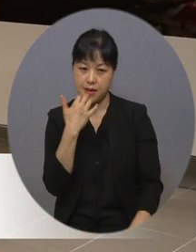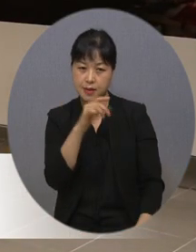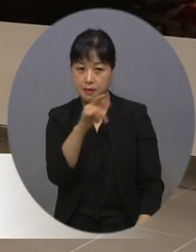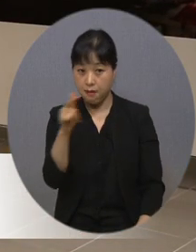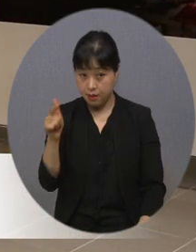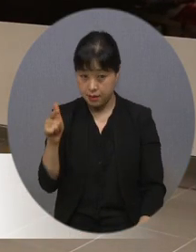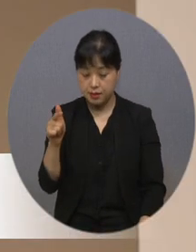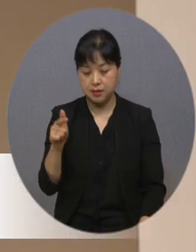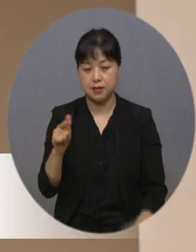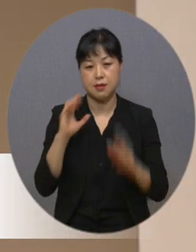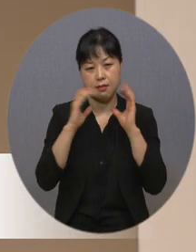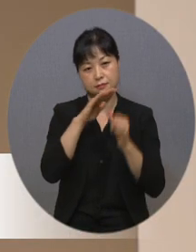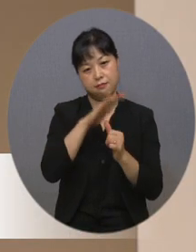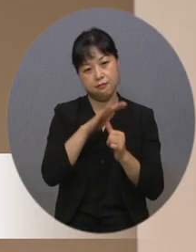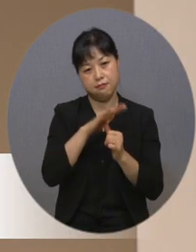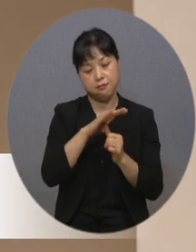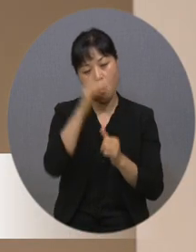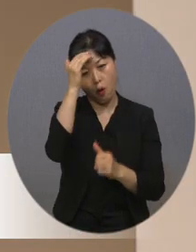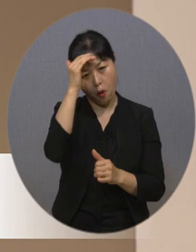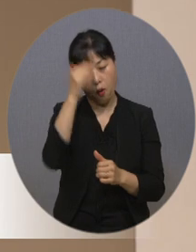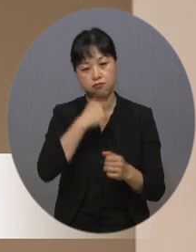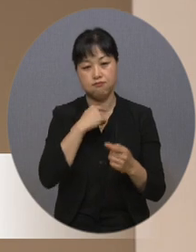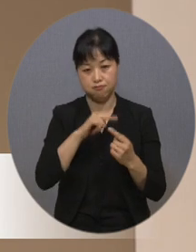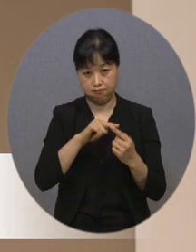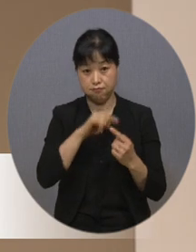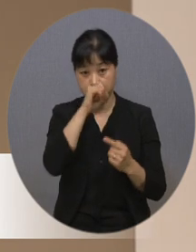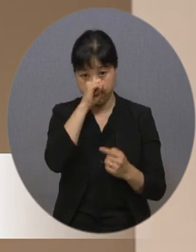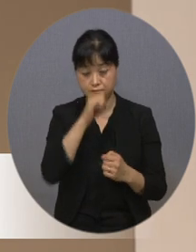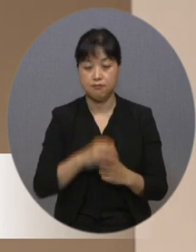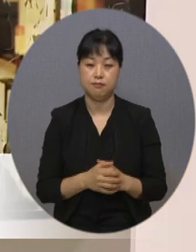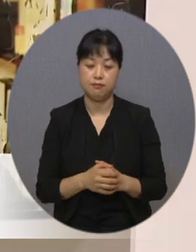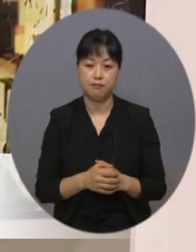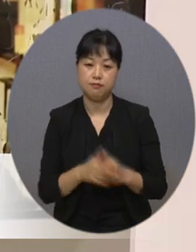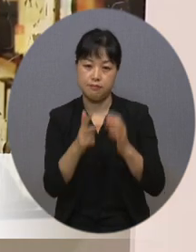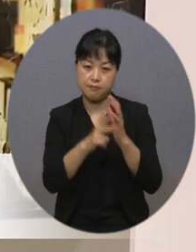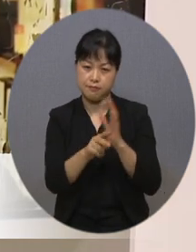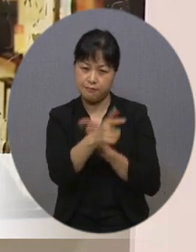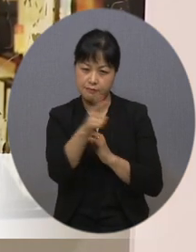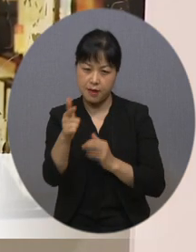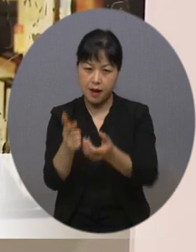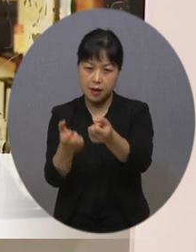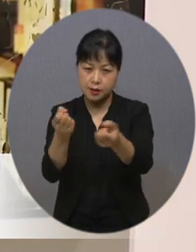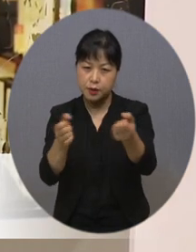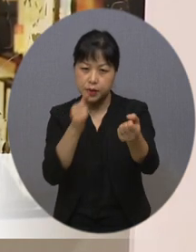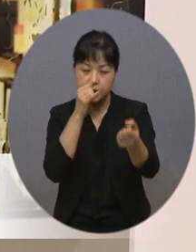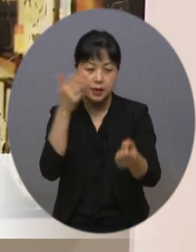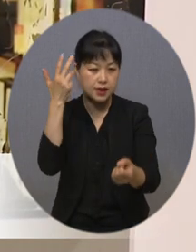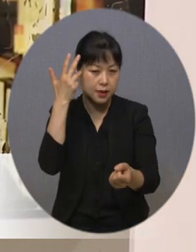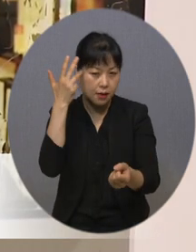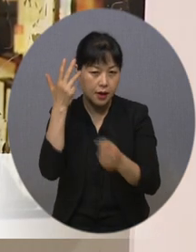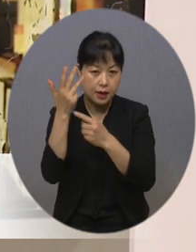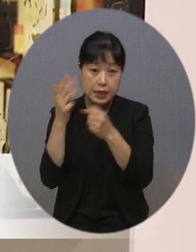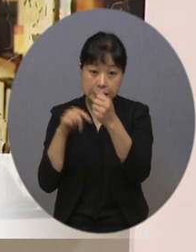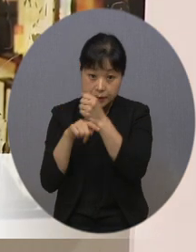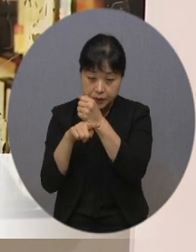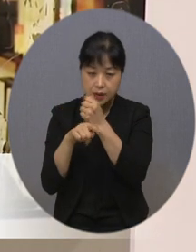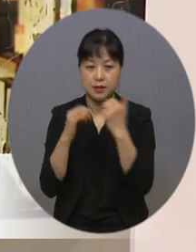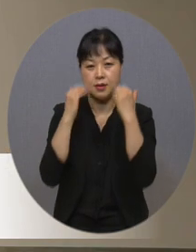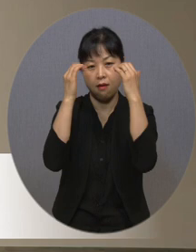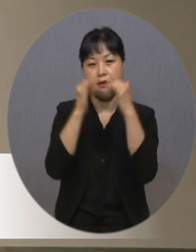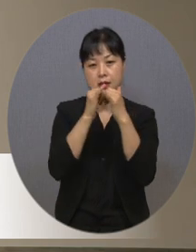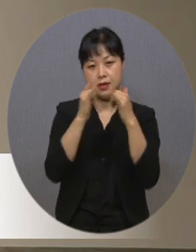어린아이들이 관람하게 좋고요 또 각각의 작품들이 담고 있는 철학적인 내용들은 성인들에게